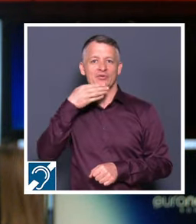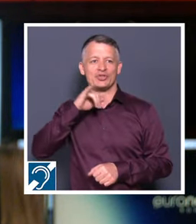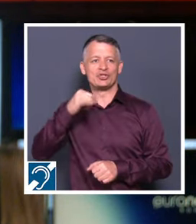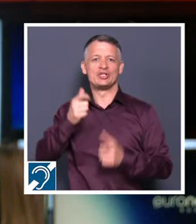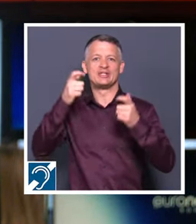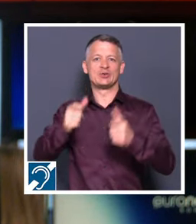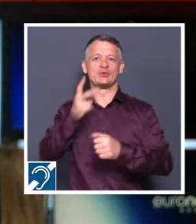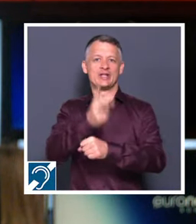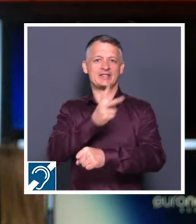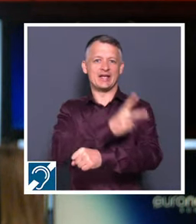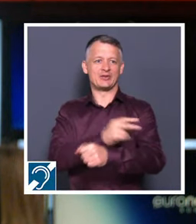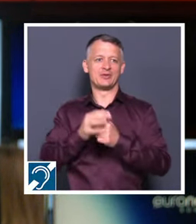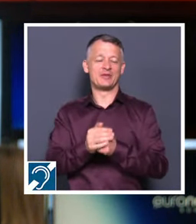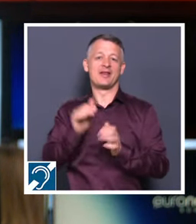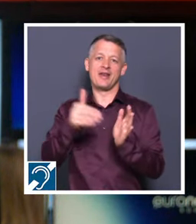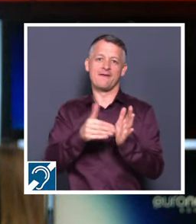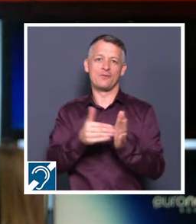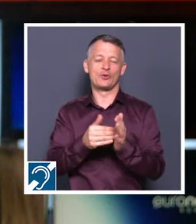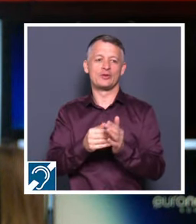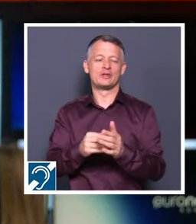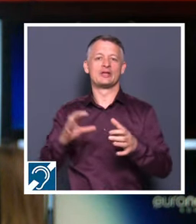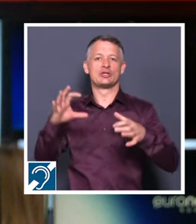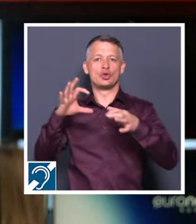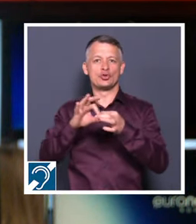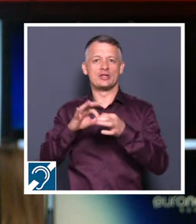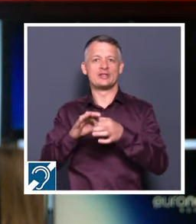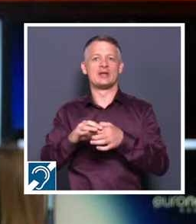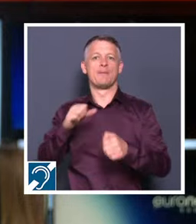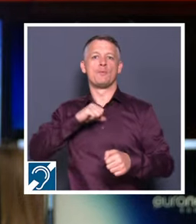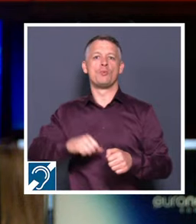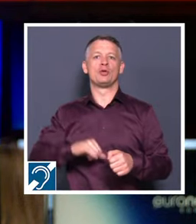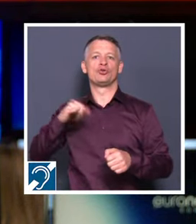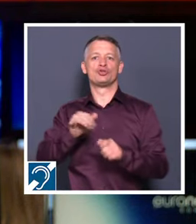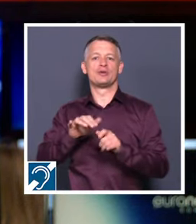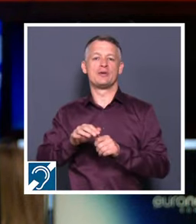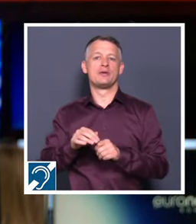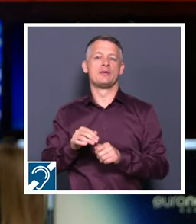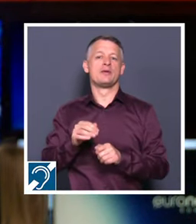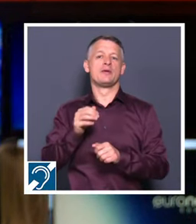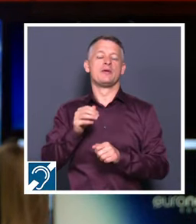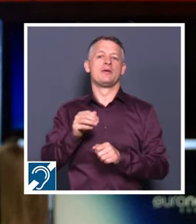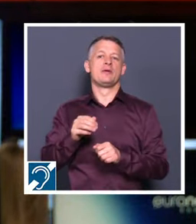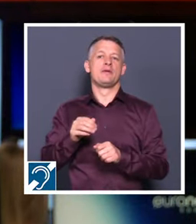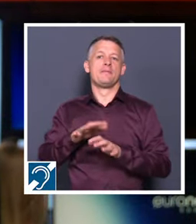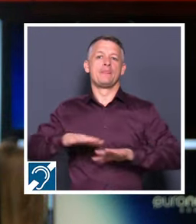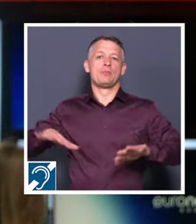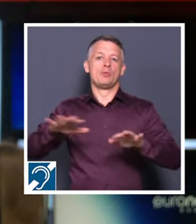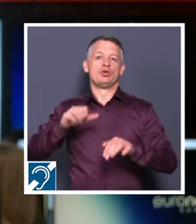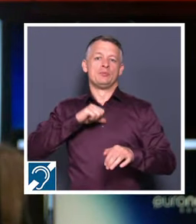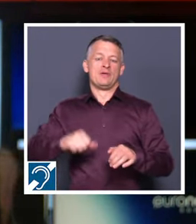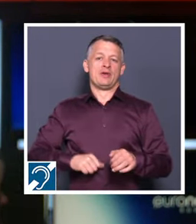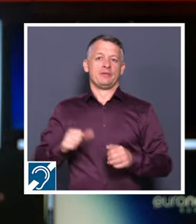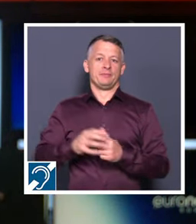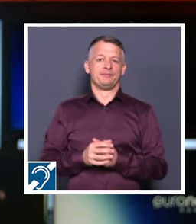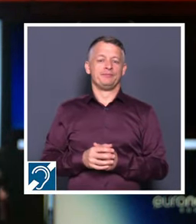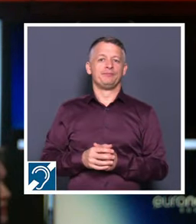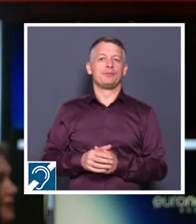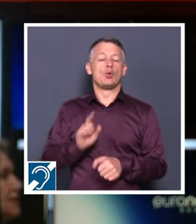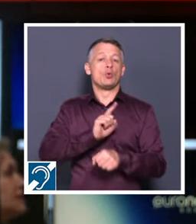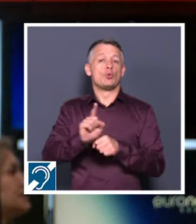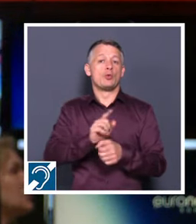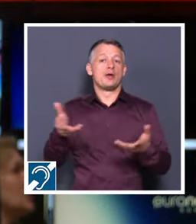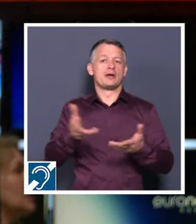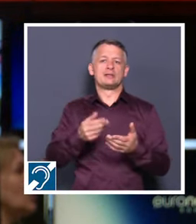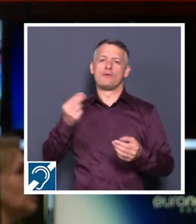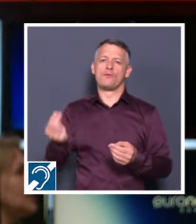instituțiile statului. E însă nevoie de asocierea dintre public și privat pentru a accelera digitalizarea serviciilor de stat. Un capitol la care